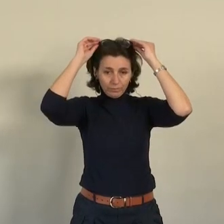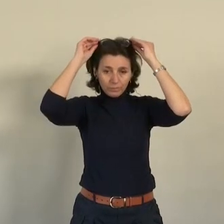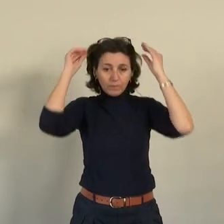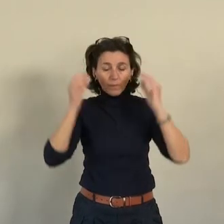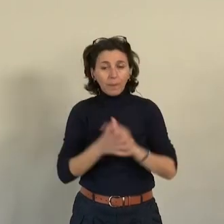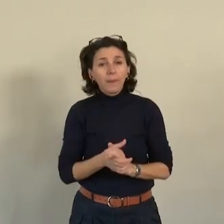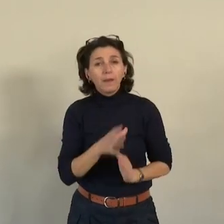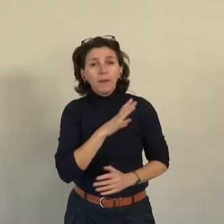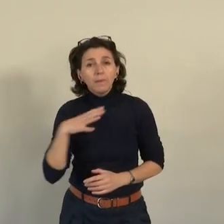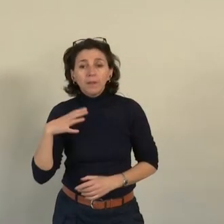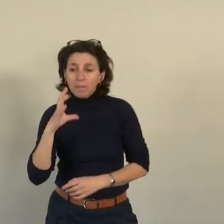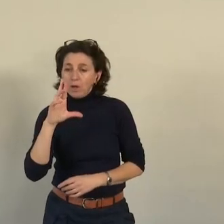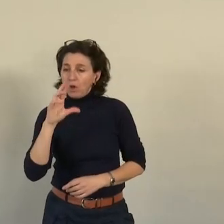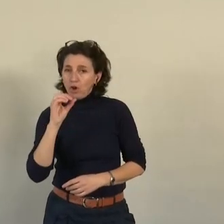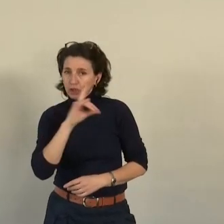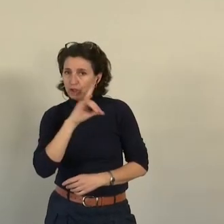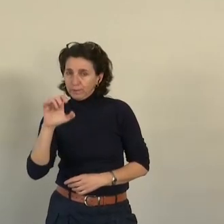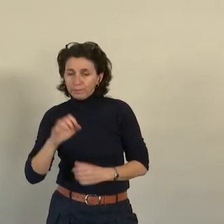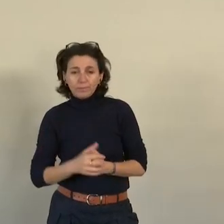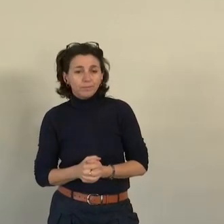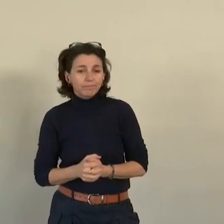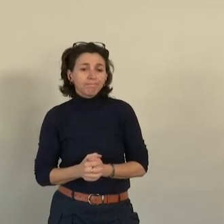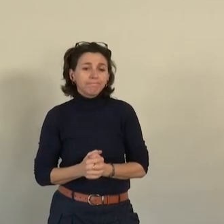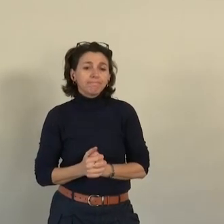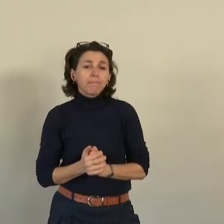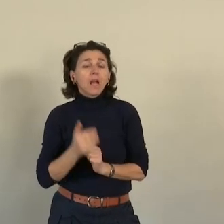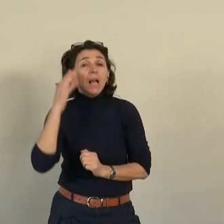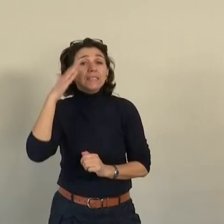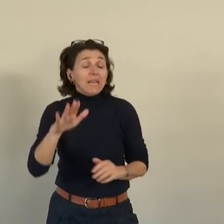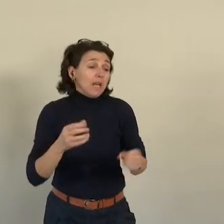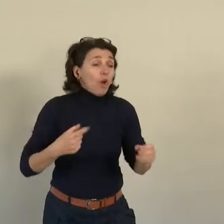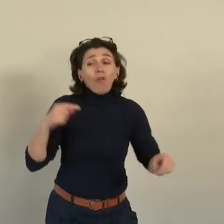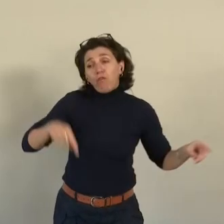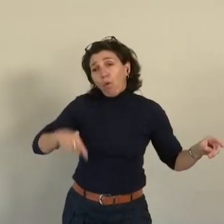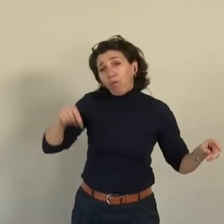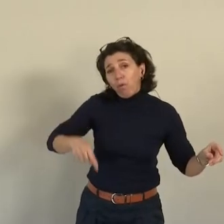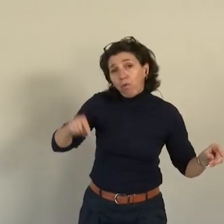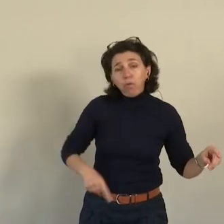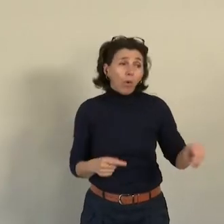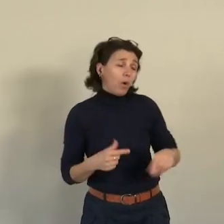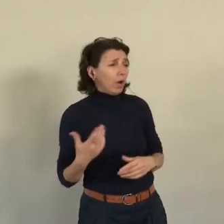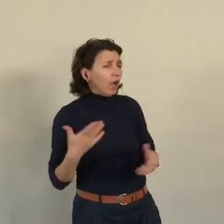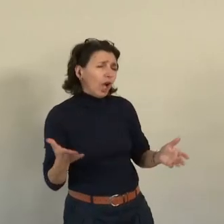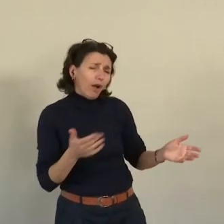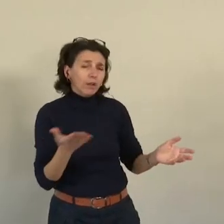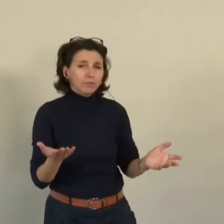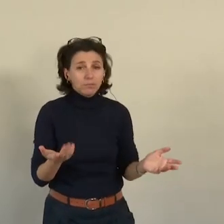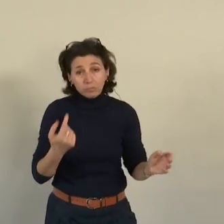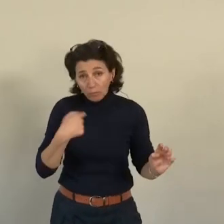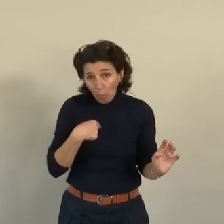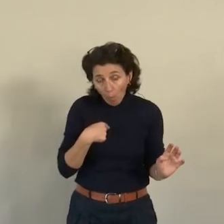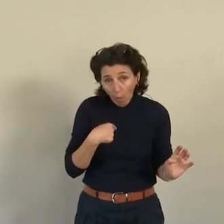roche alors vous savez on dit parfois Yaka faucon et moi je trouve que c'est une politique du